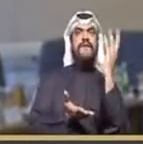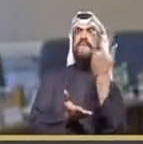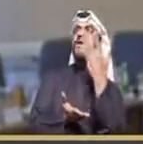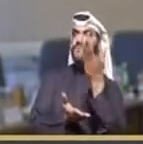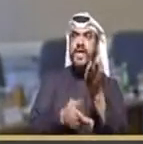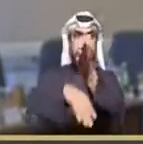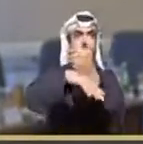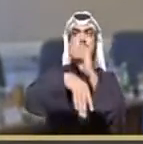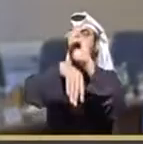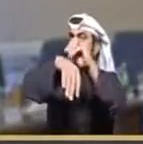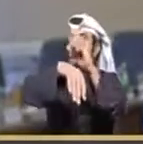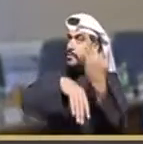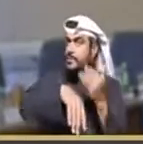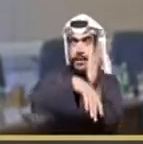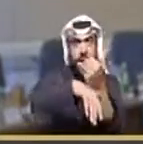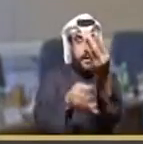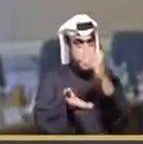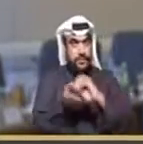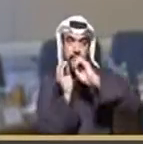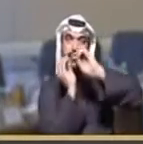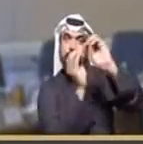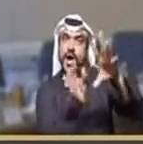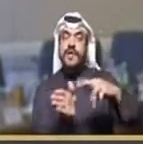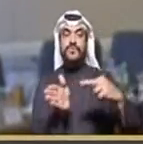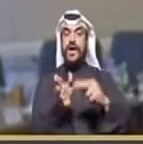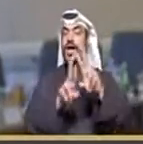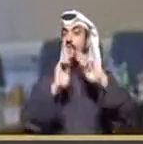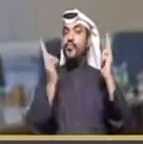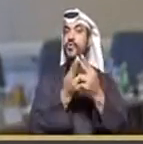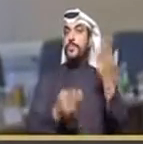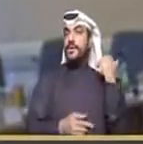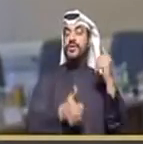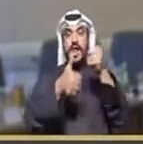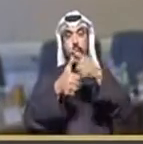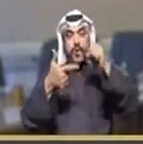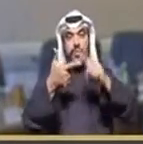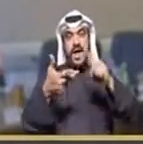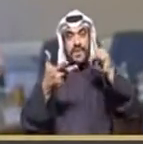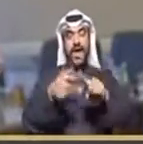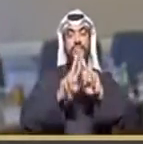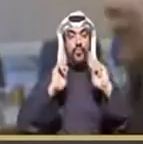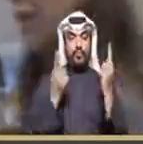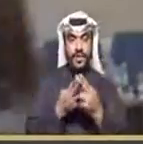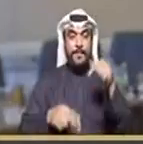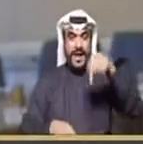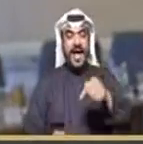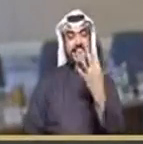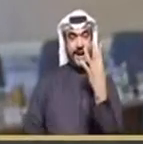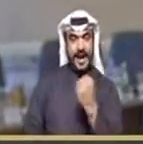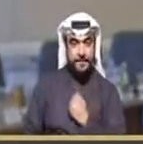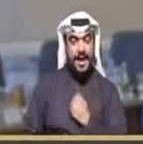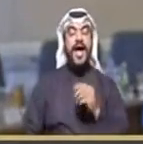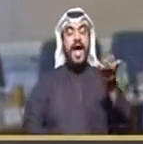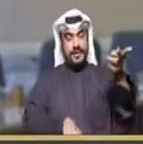بها الدول في المؤتمرات السابقة الأول والثاني والثالث وكذلك الرابع،